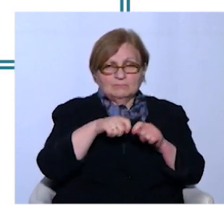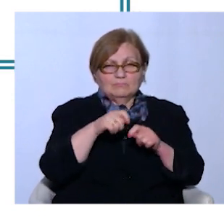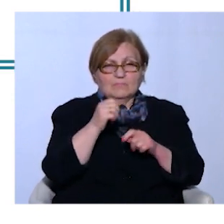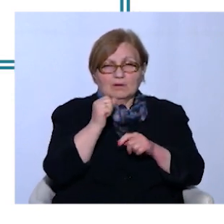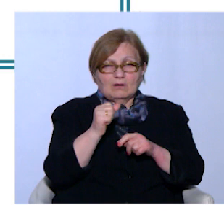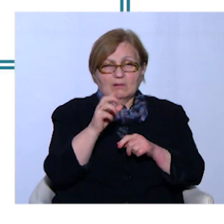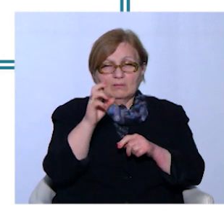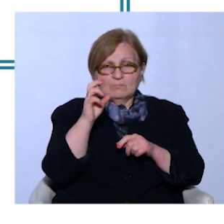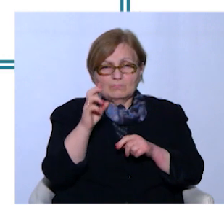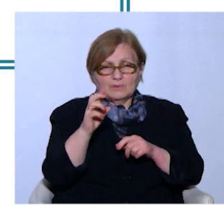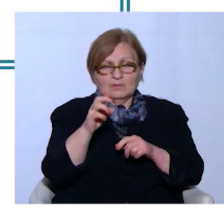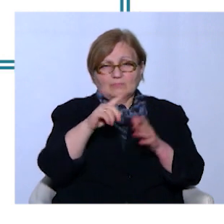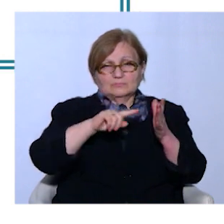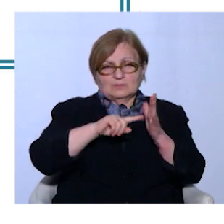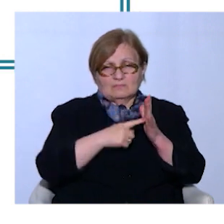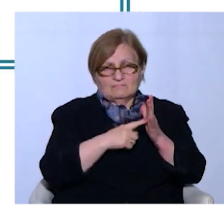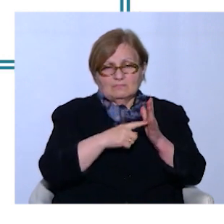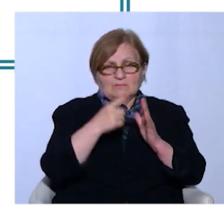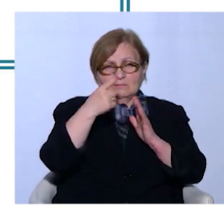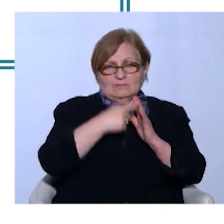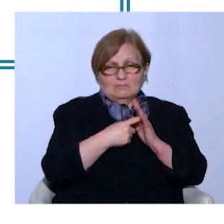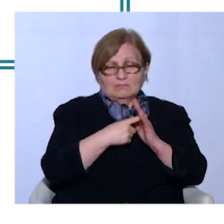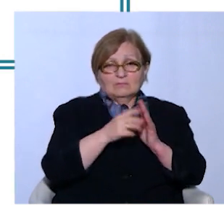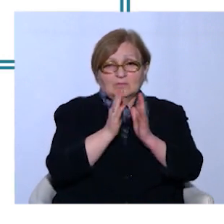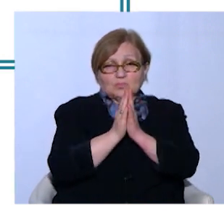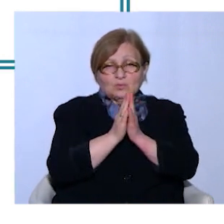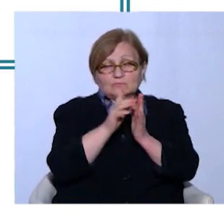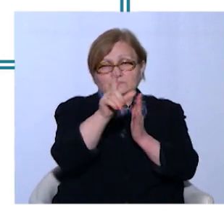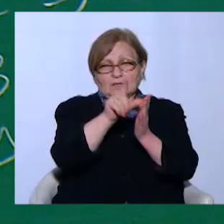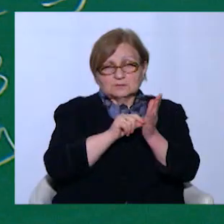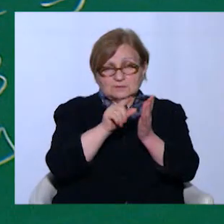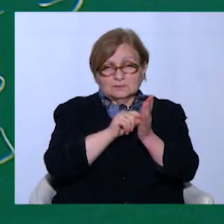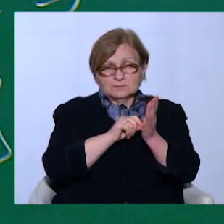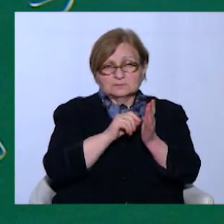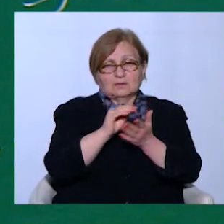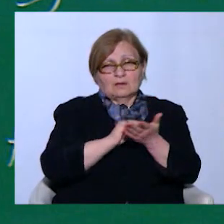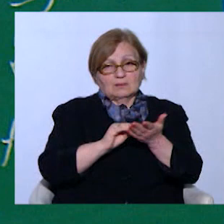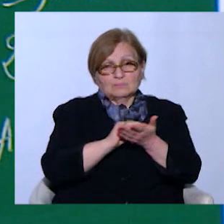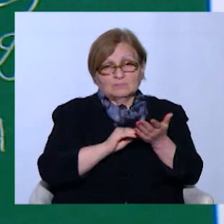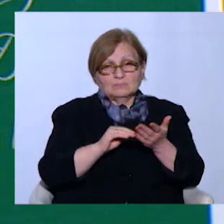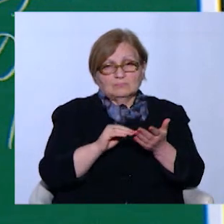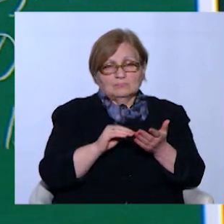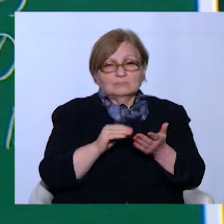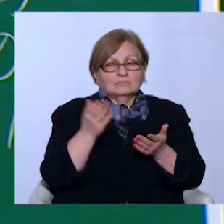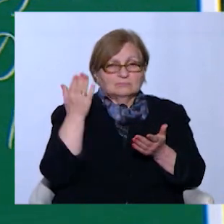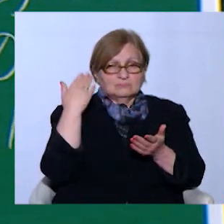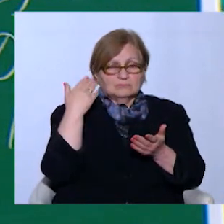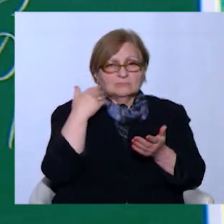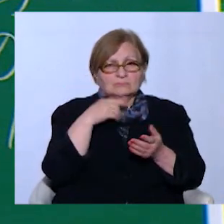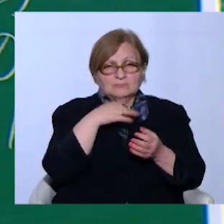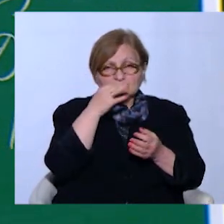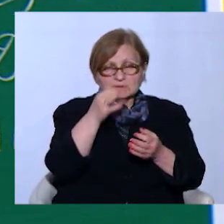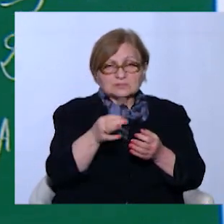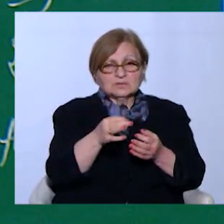ანუ კათეტების ნამრავლის ნახევარი. გთხოვთ, ეს ფორმულა ამოიწერეთ რეულში და გადაიმეორეთ. რამდენიმეჯერ გავიმეორე, რომ